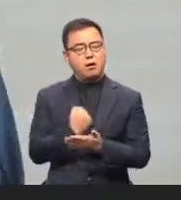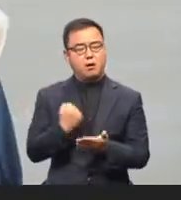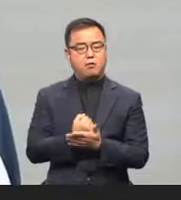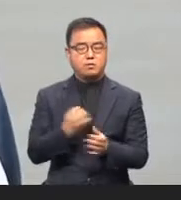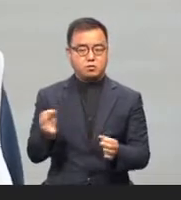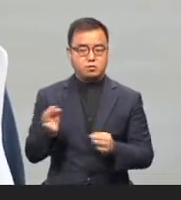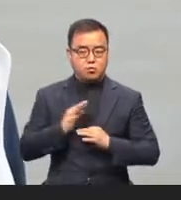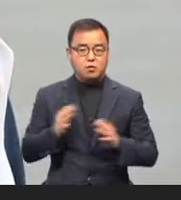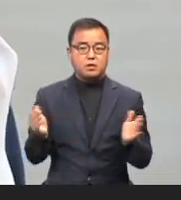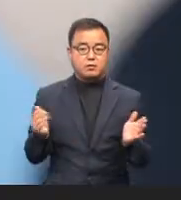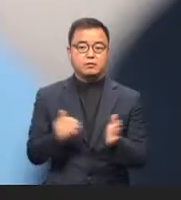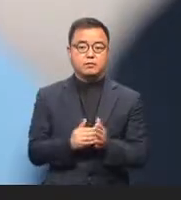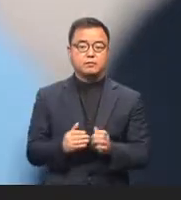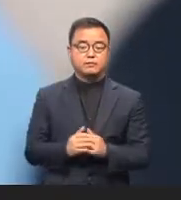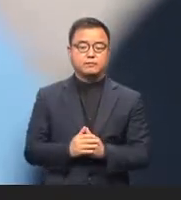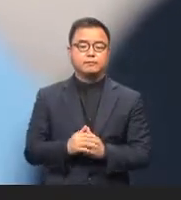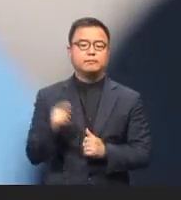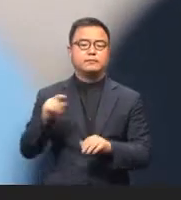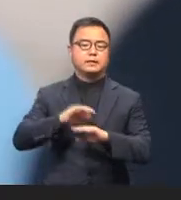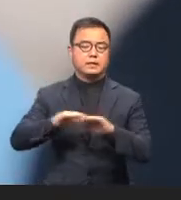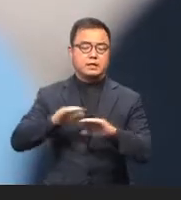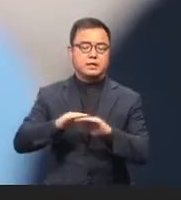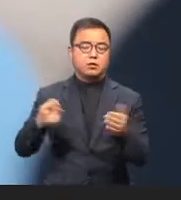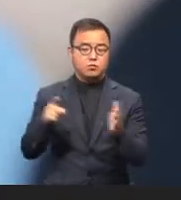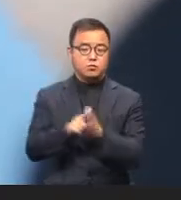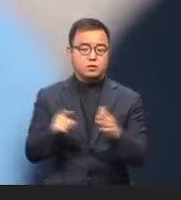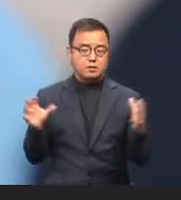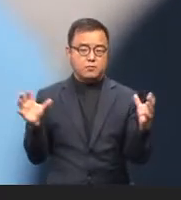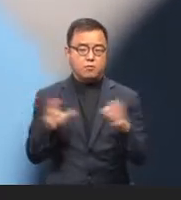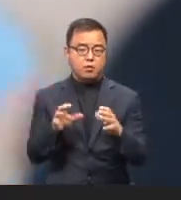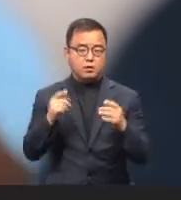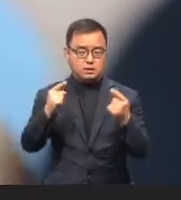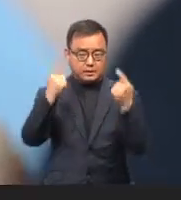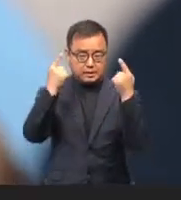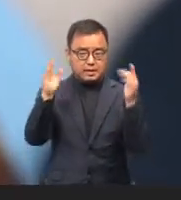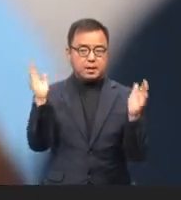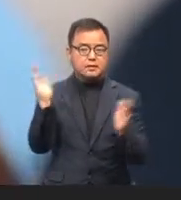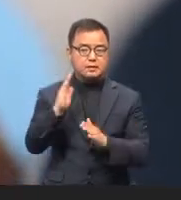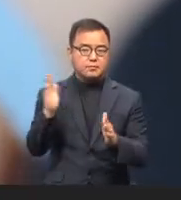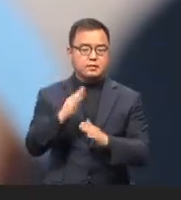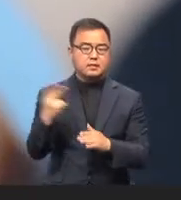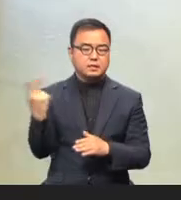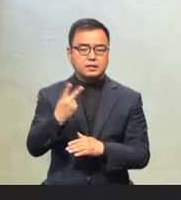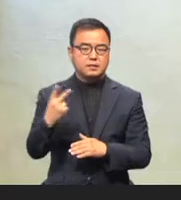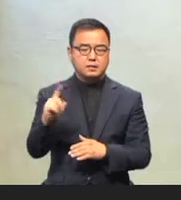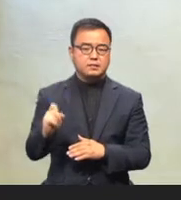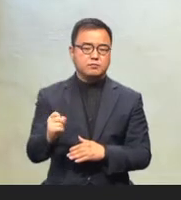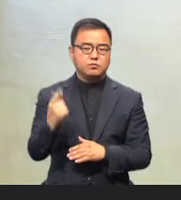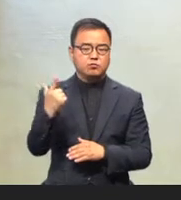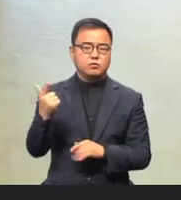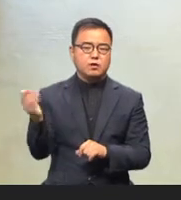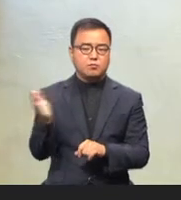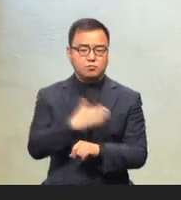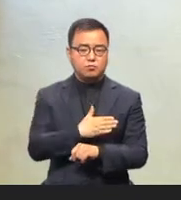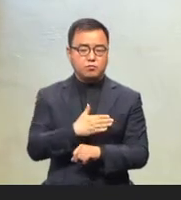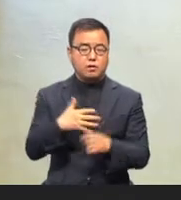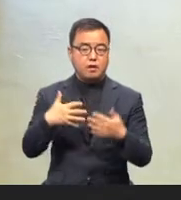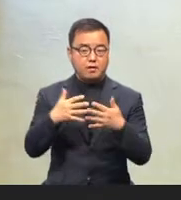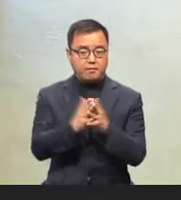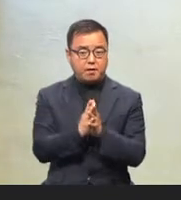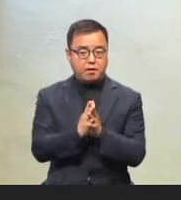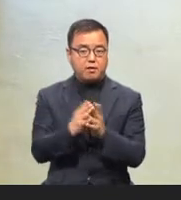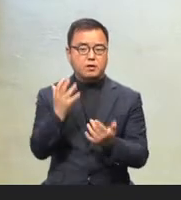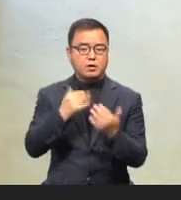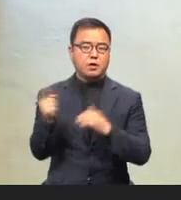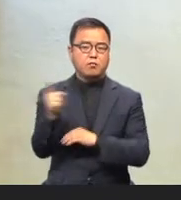느꼈는데요. 이를 해결하기 위해 뭉친 대학생들은 지난 2016년부터 폐방화복을